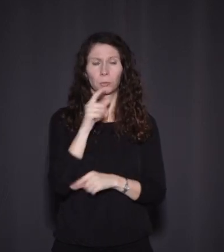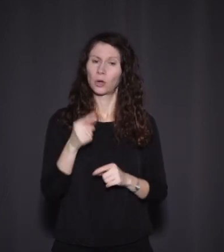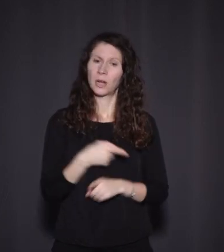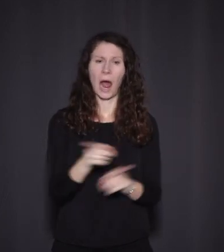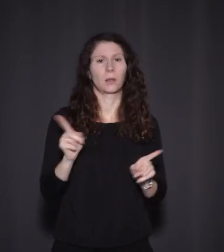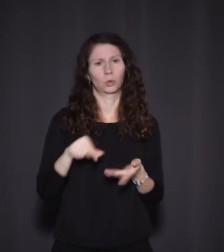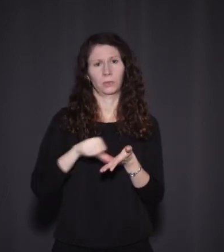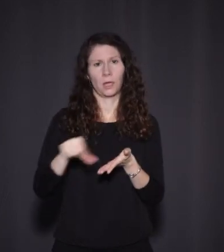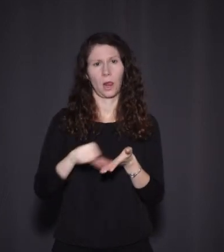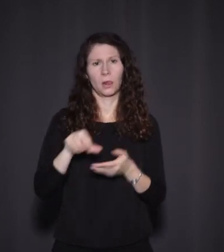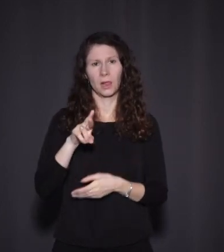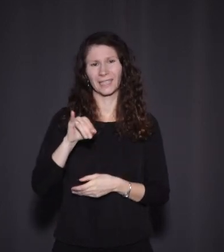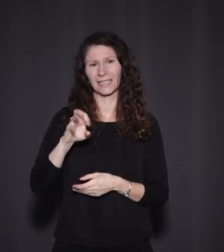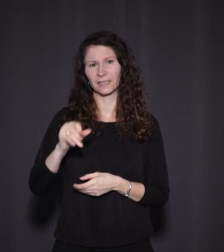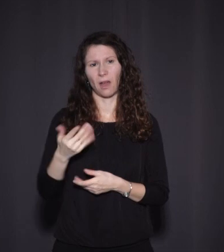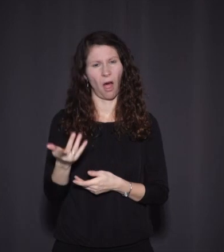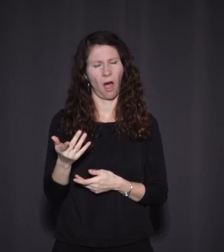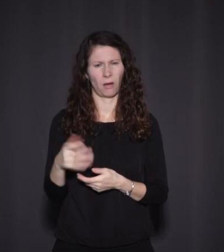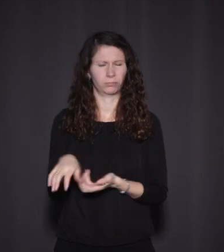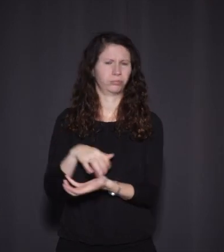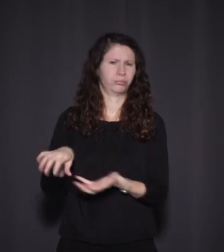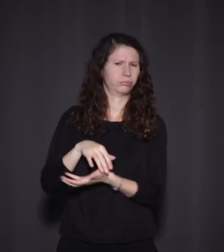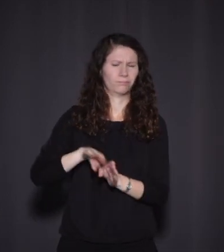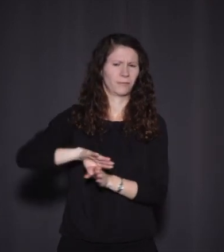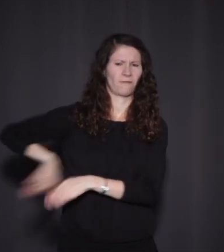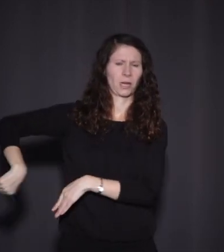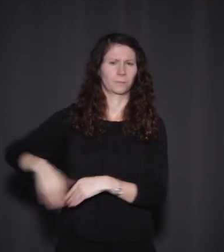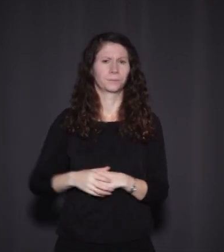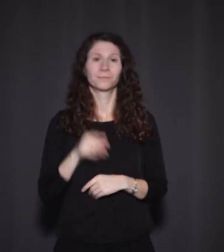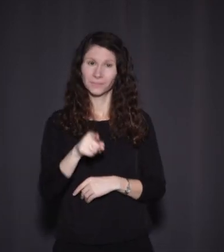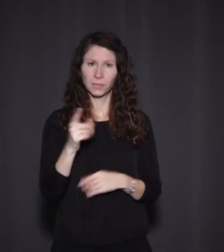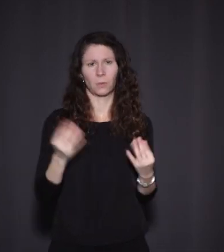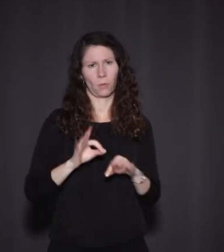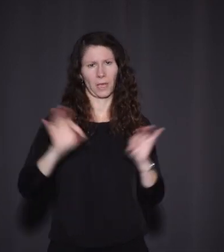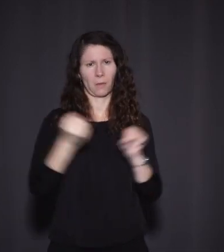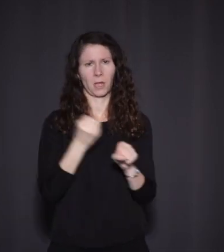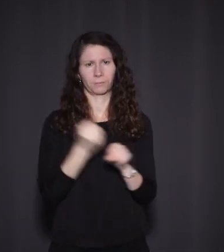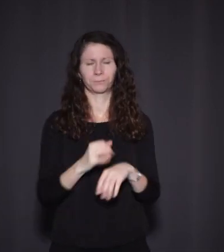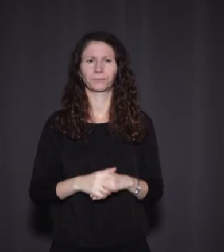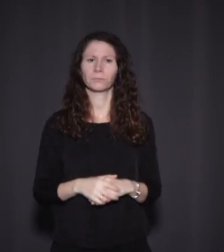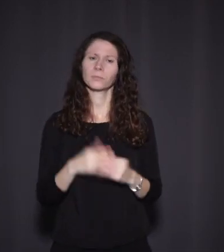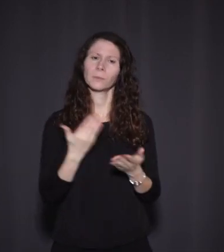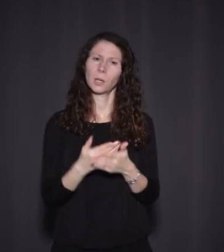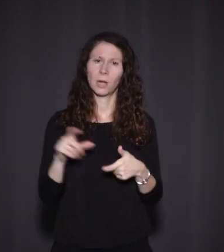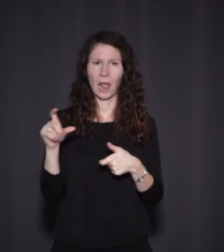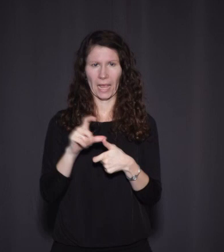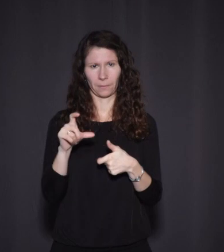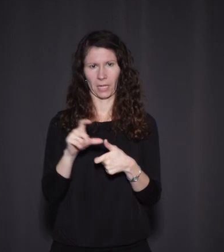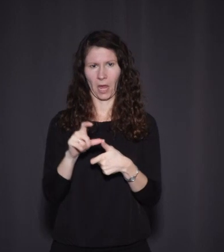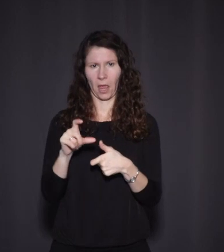gibt keinen Riester-Murks. Da, glaube ich, muss man ran. Und da kann ich nur sagen, ich nehme jetzt mal die Rolle der SPD ein.